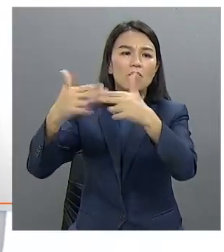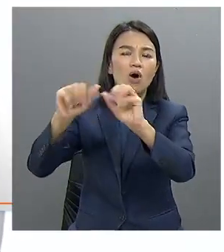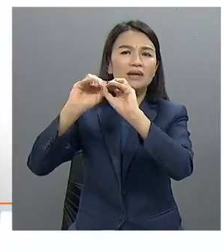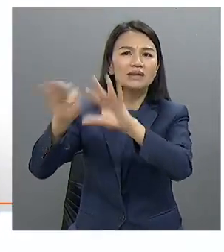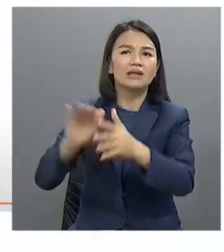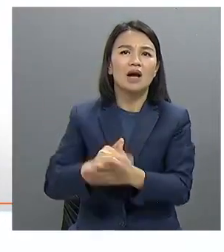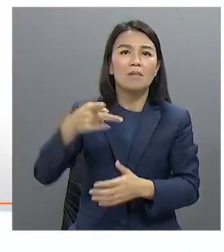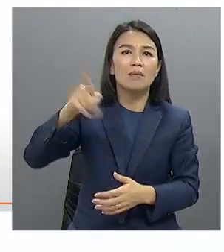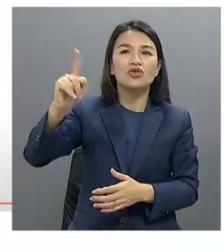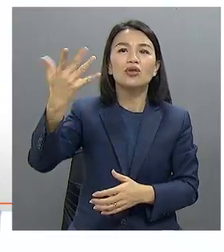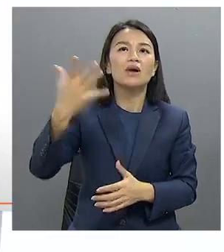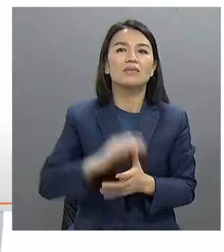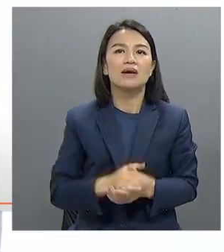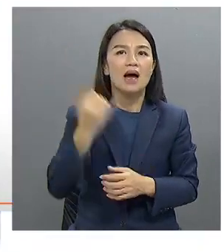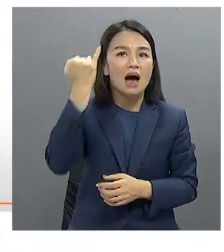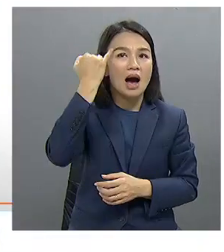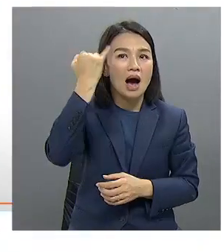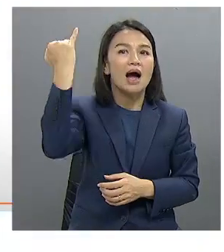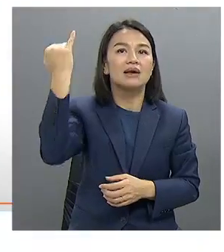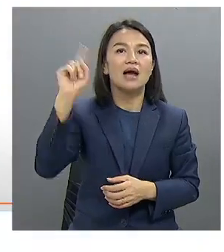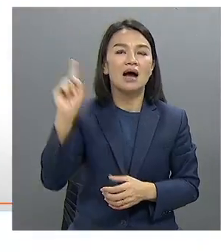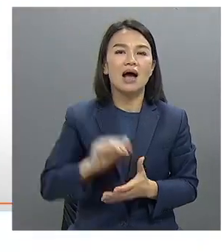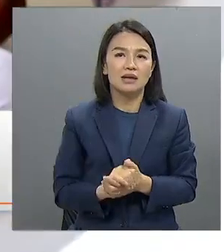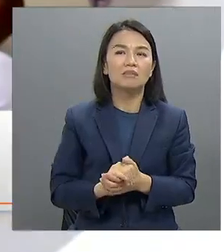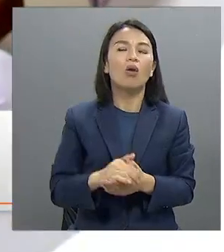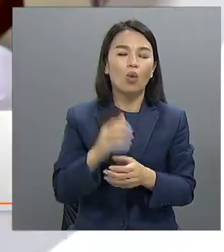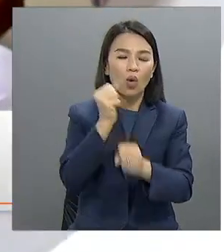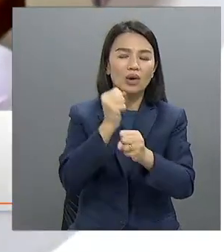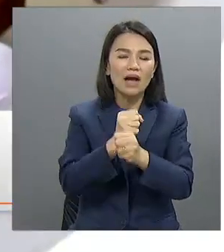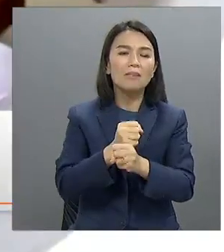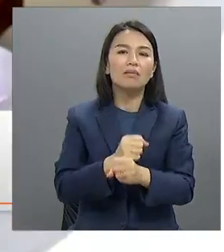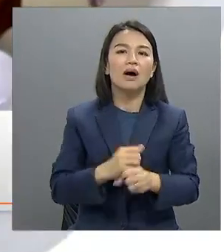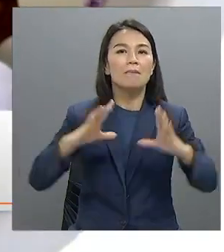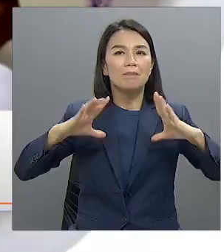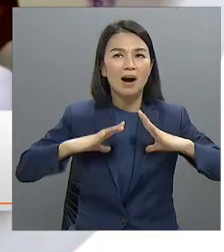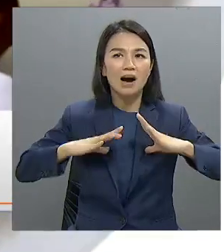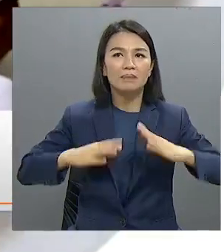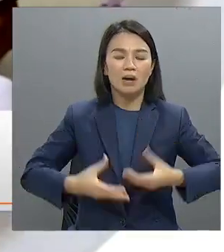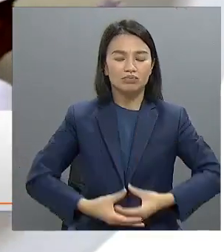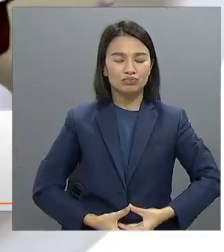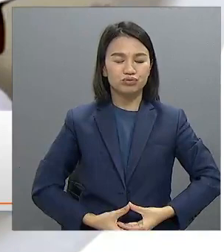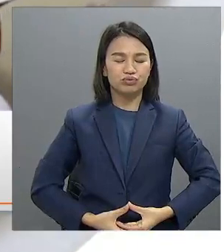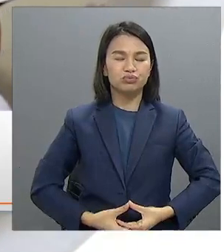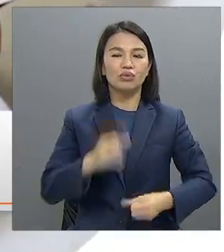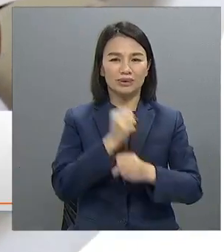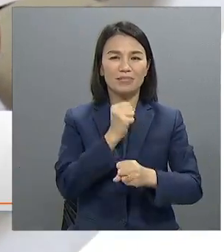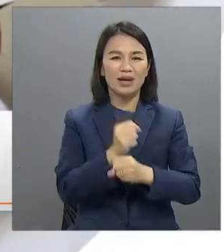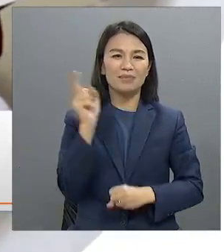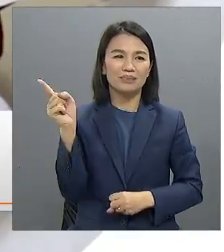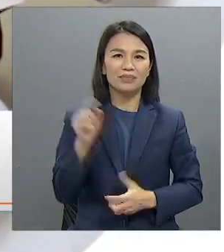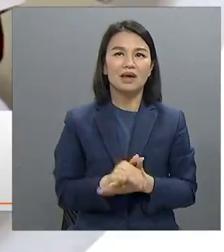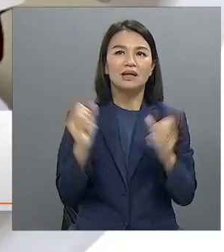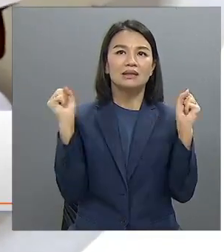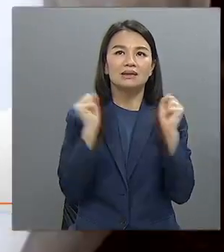ชน์เกิดไอเดียปิ๊งขึ้นมาครับนำเอาโอ่งนี่แหละครับมาประยุกต์เป็นที่พักและที่ปฏิบัติธรรมซะเลยบรรยากาศ เย็นสบายข้างใน